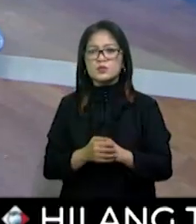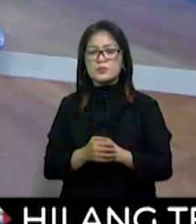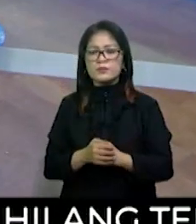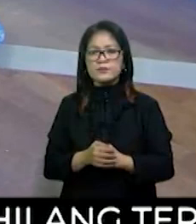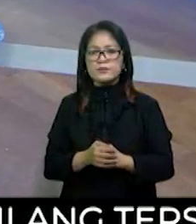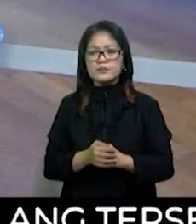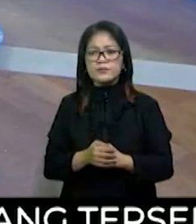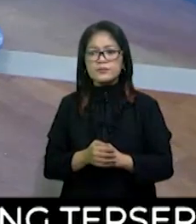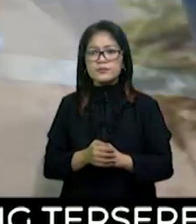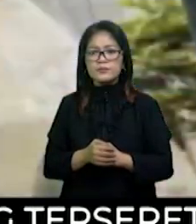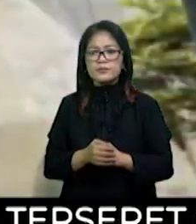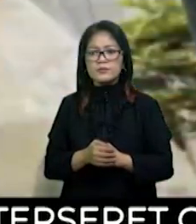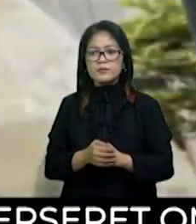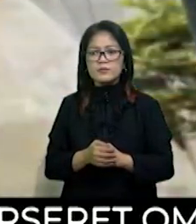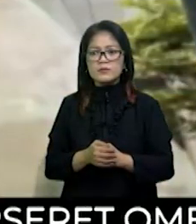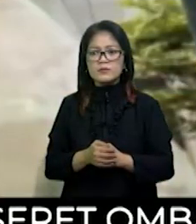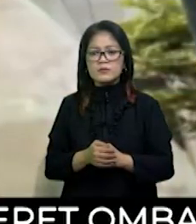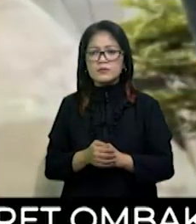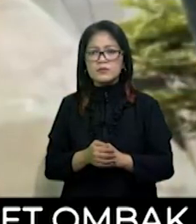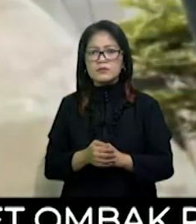Ya, tentunya dengan adanya